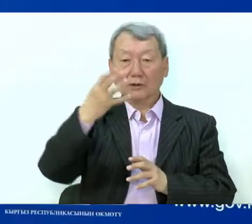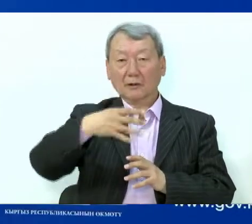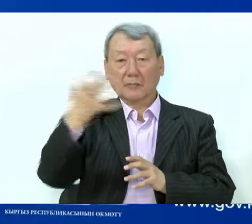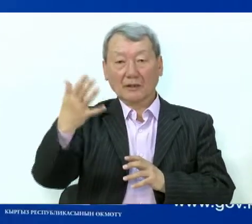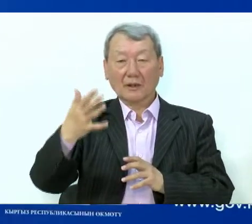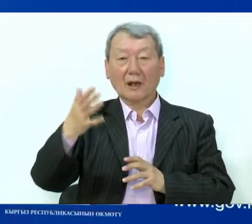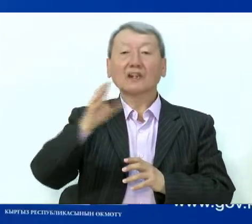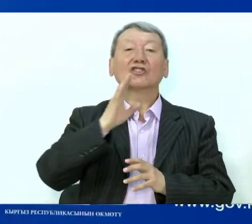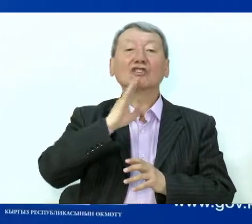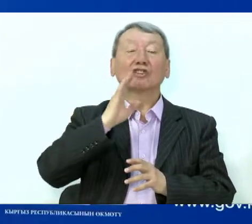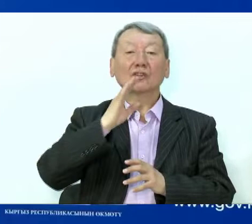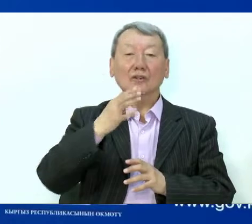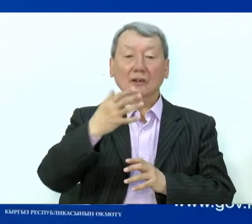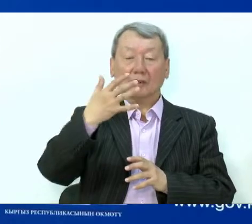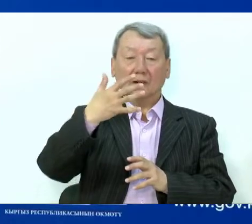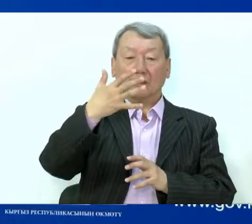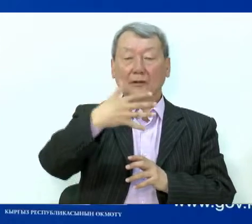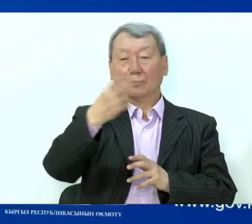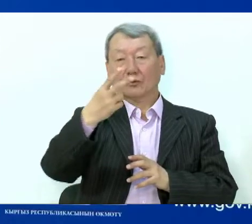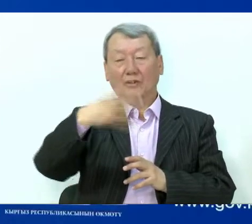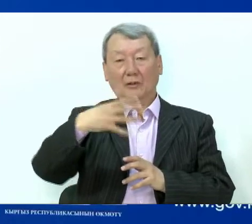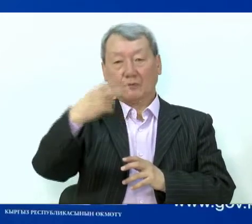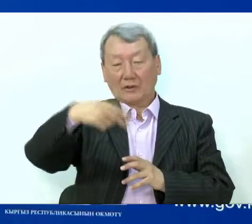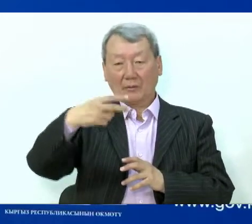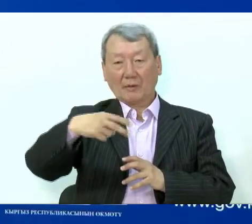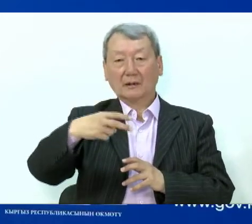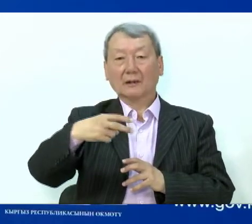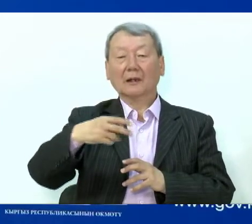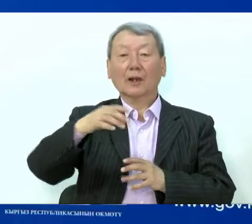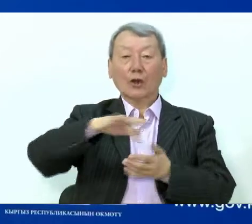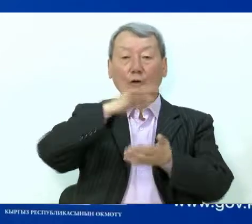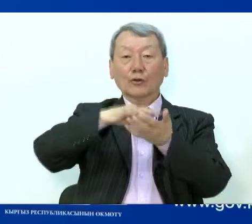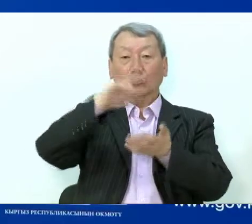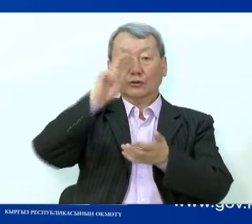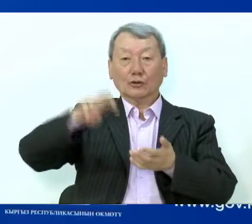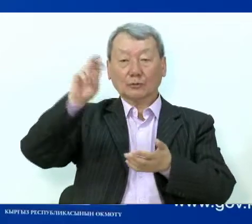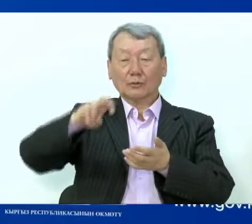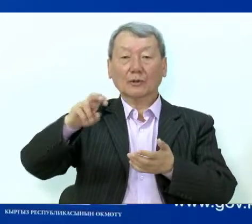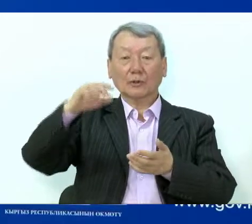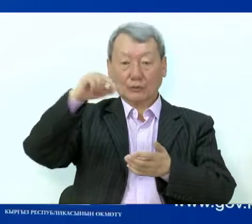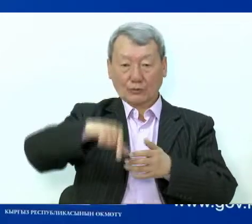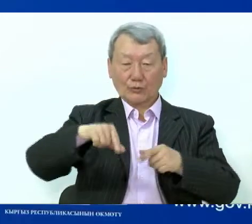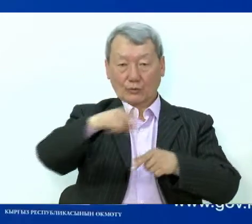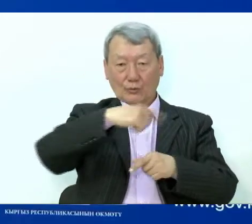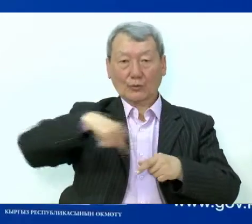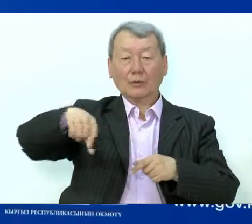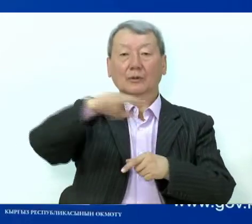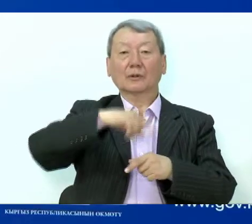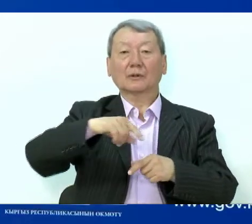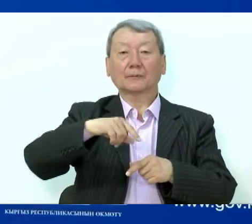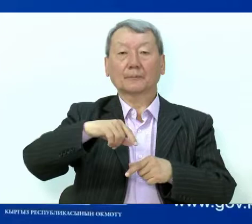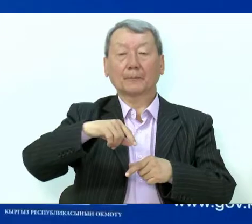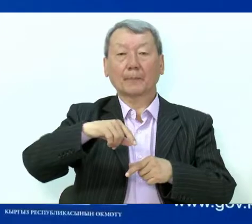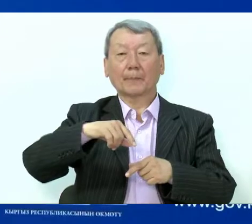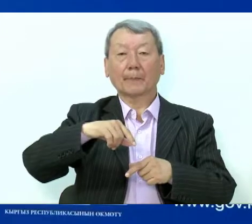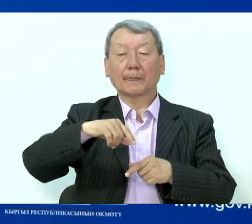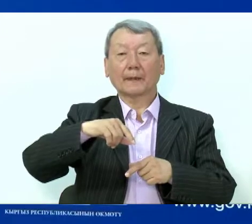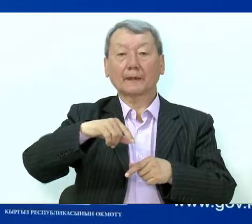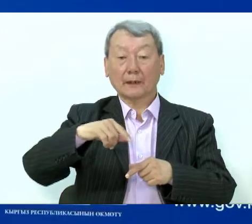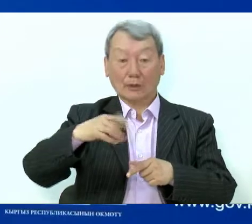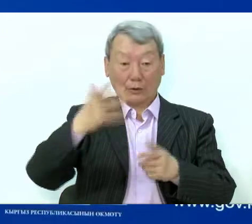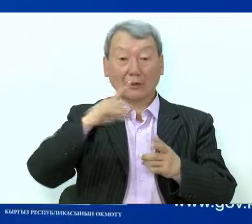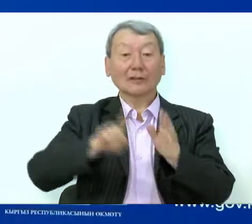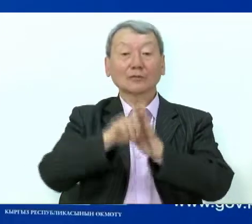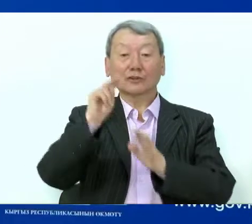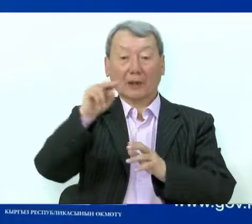1445, аял 220. Бишкек шаарынын аймагында өзгөчө абал киргизгенден кийин